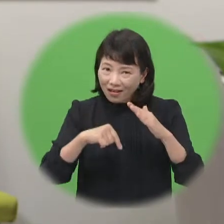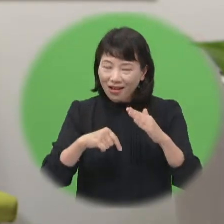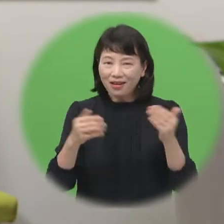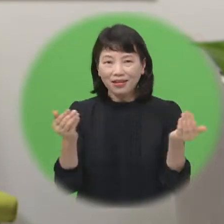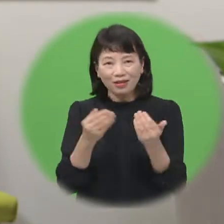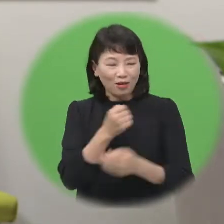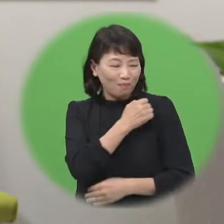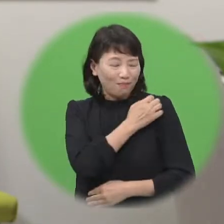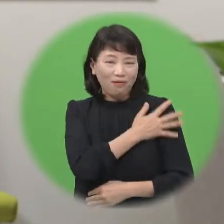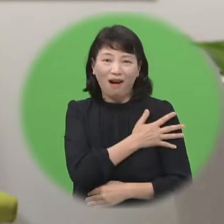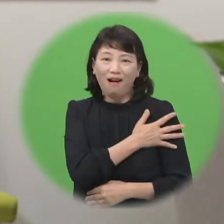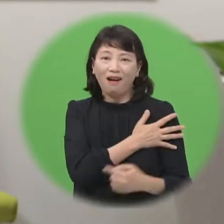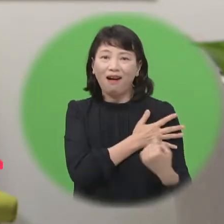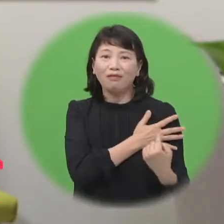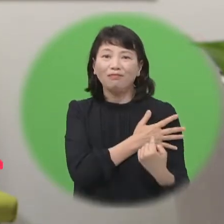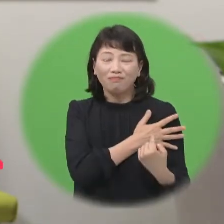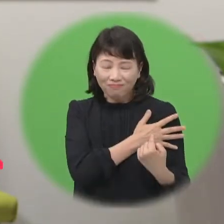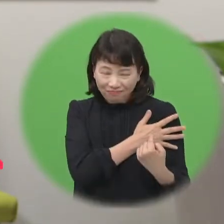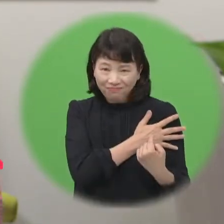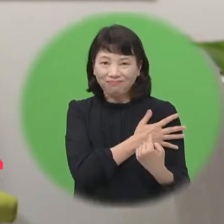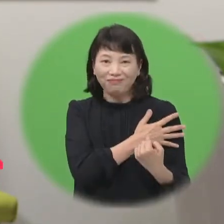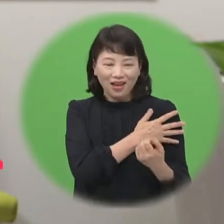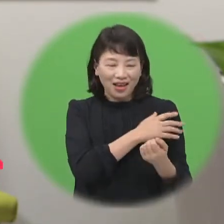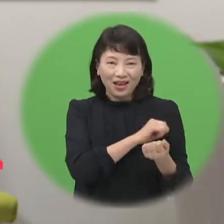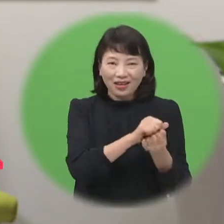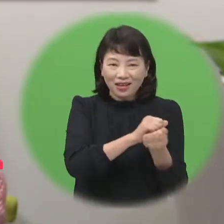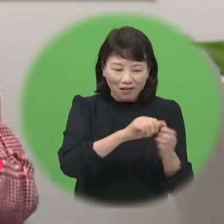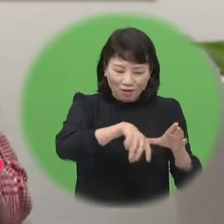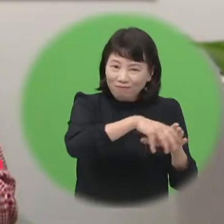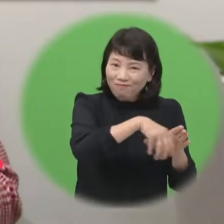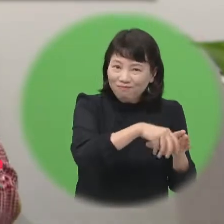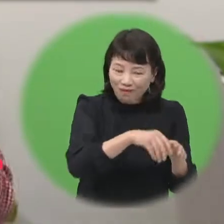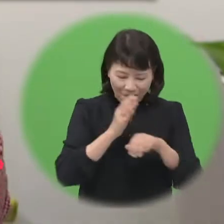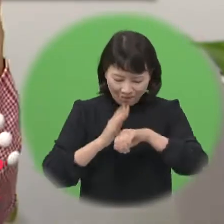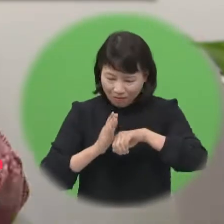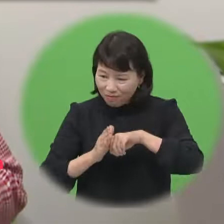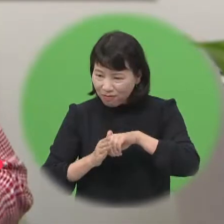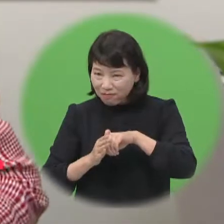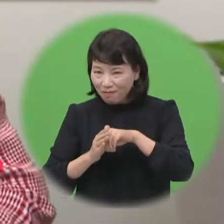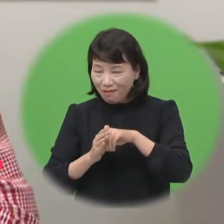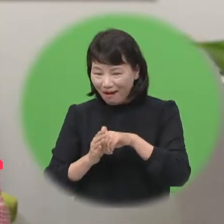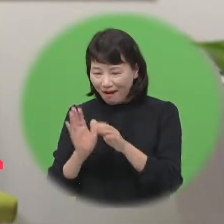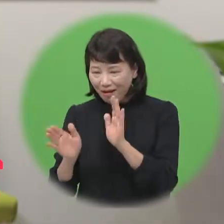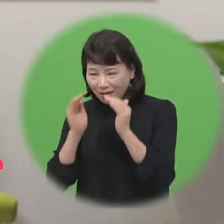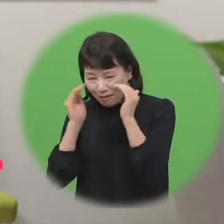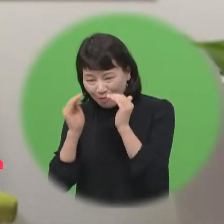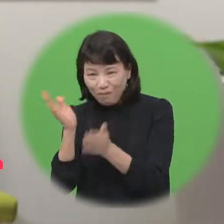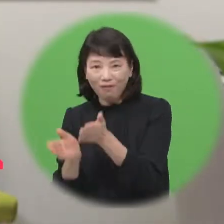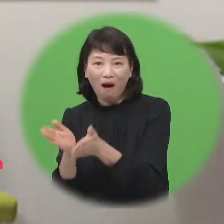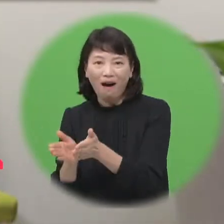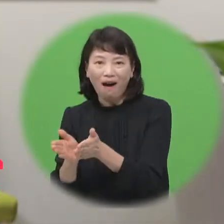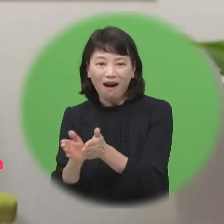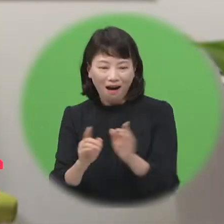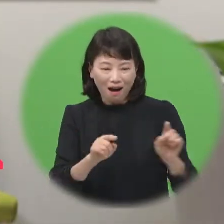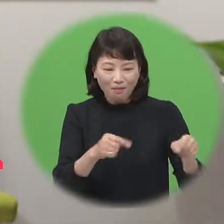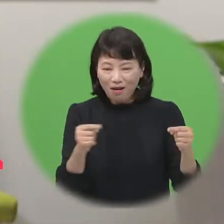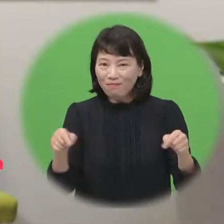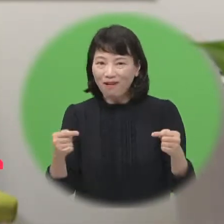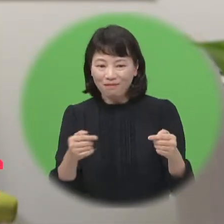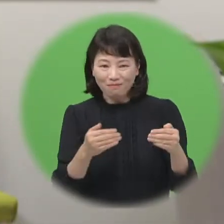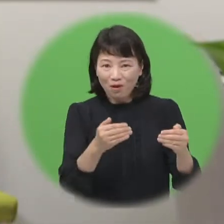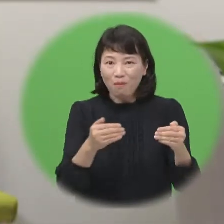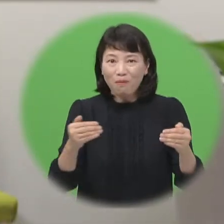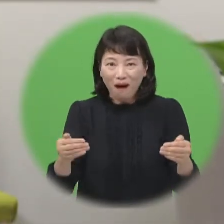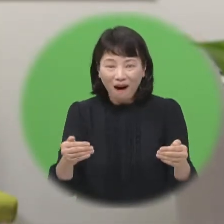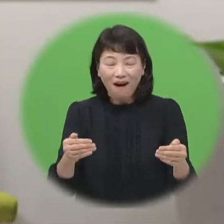ってマルチタスクですよね。同時に洗濯機回しながらお料理して子供が泣いてみたいな、だそんなことができるっていうのは